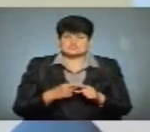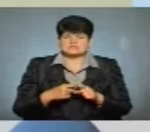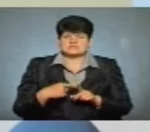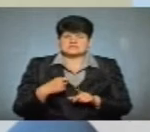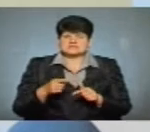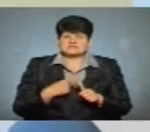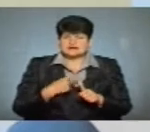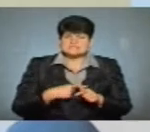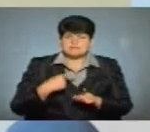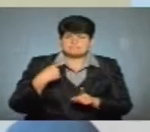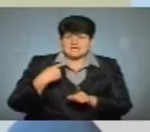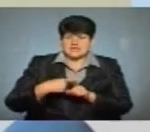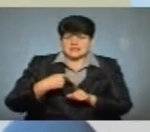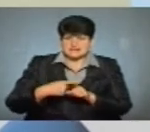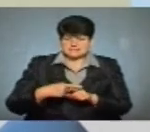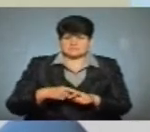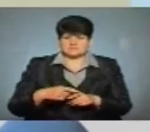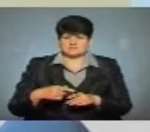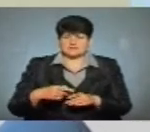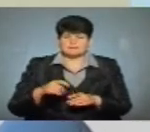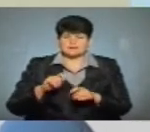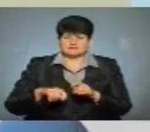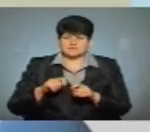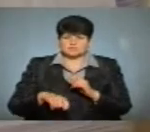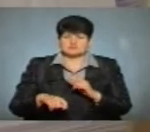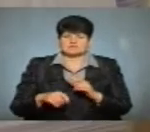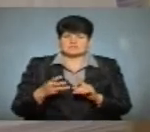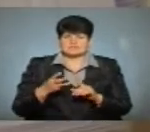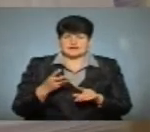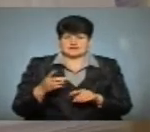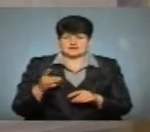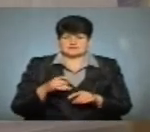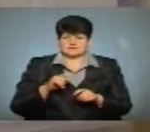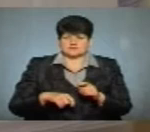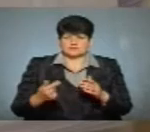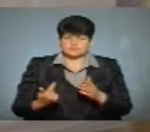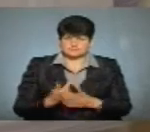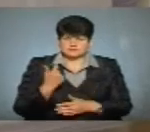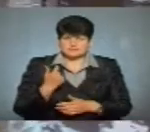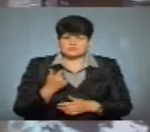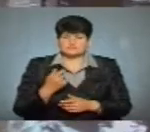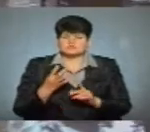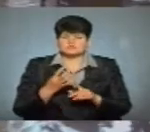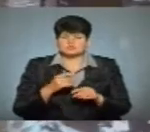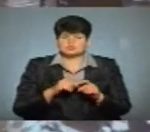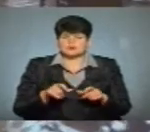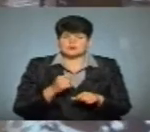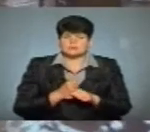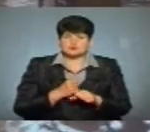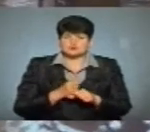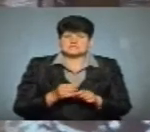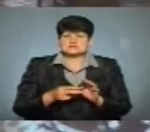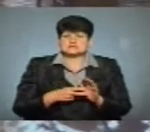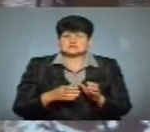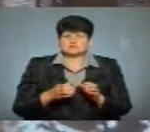перевірка. І якщо не сходяться роботи, тоді перевіряє старший ще екзаменатор третій раз. Над перевіркою творчого завдання в четвертій школі працює 7 груп.